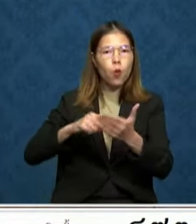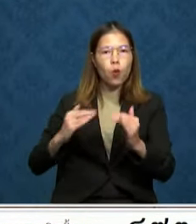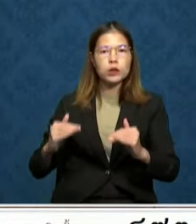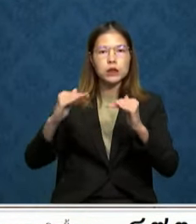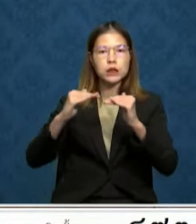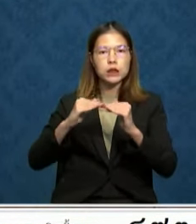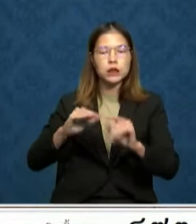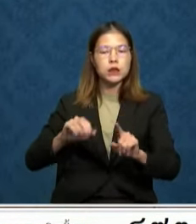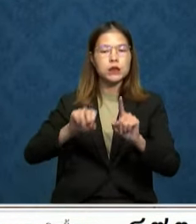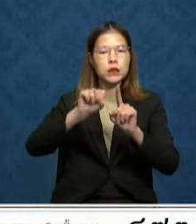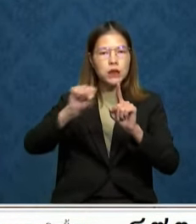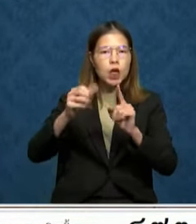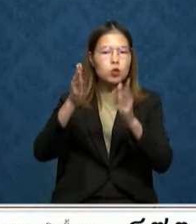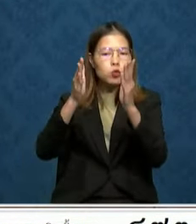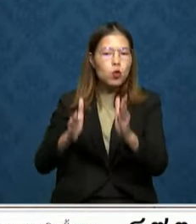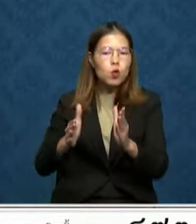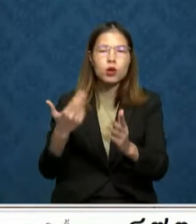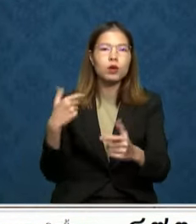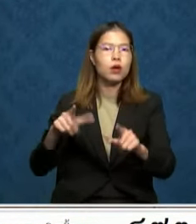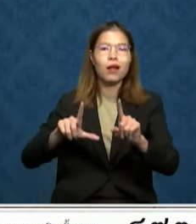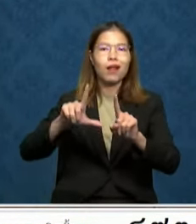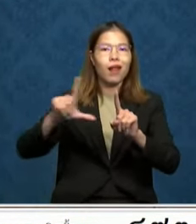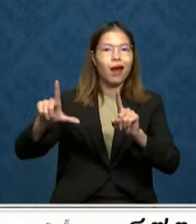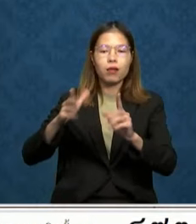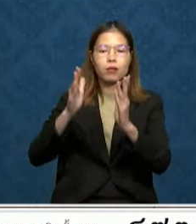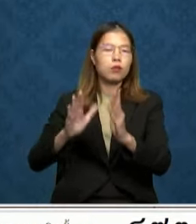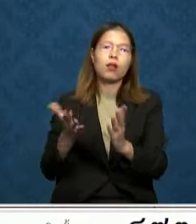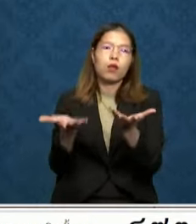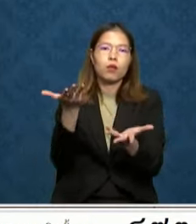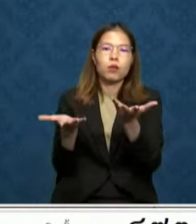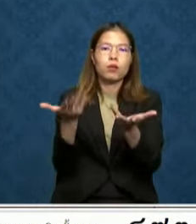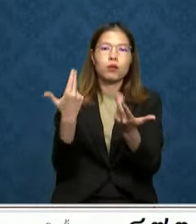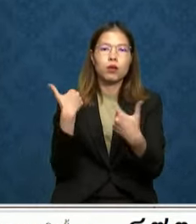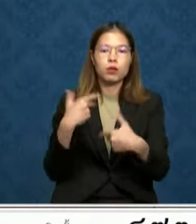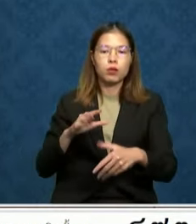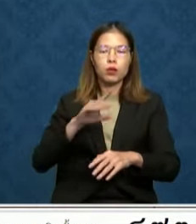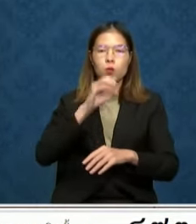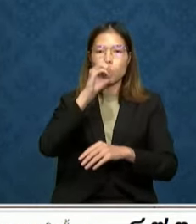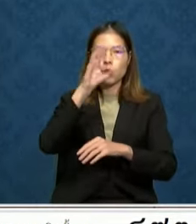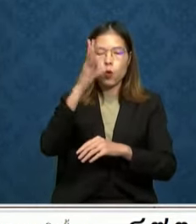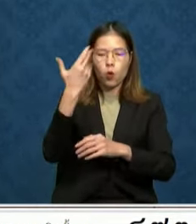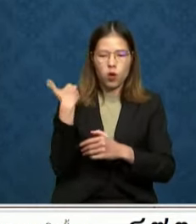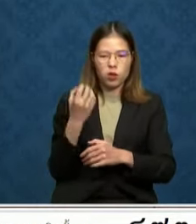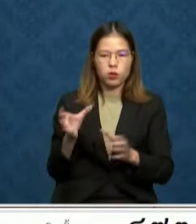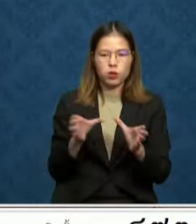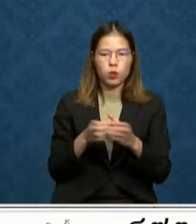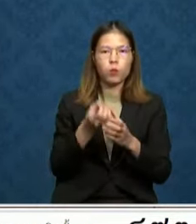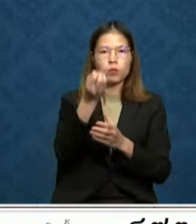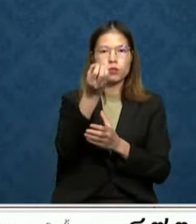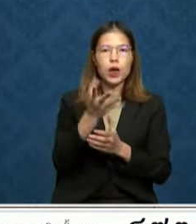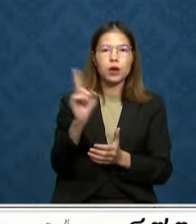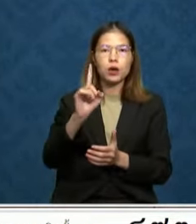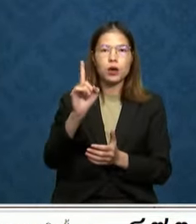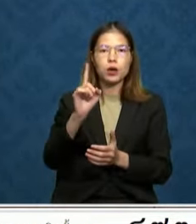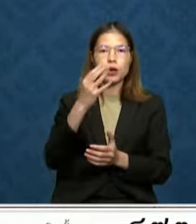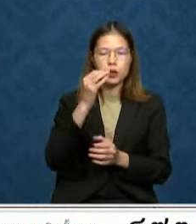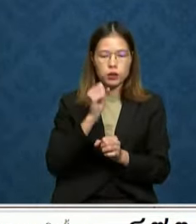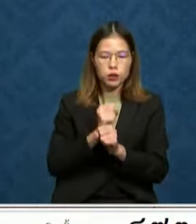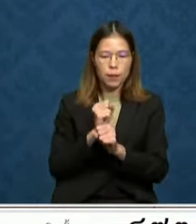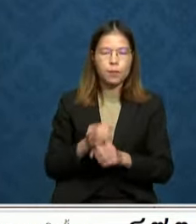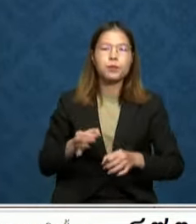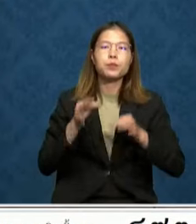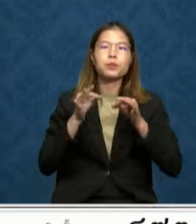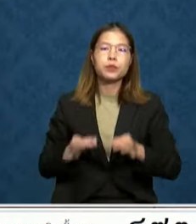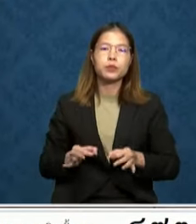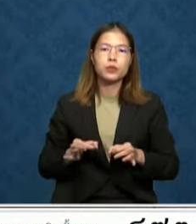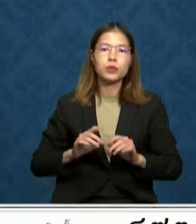หลกแสนคนหรอเพีงแค่ล้านต้นอย่นี้เราจะสามารถอ้างได้อย่างไรวาเป็เสีงส่วใหญ่ถ้าในประเดนของกทำประชามตินะคะ